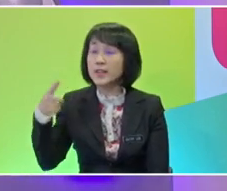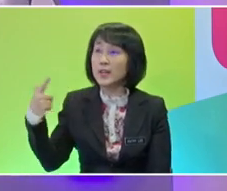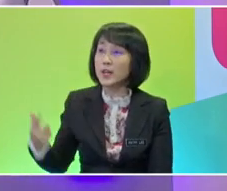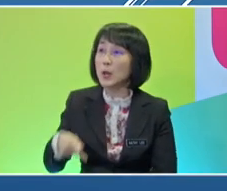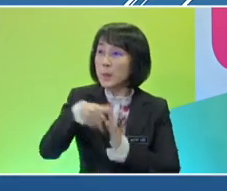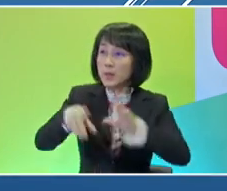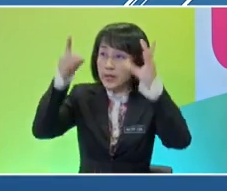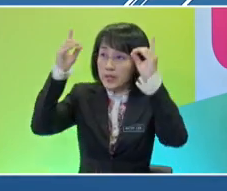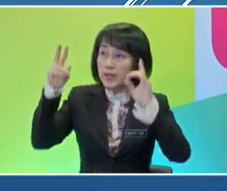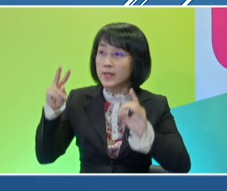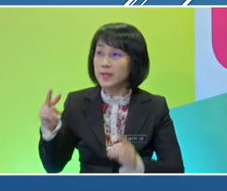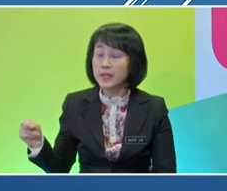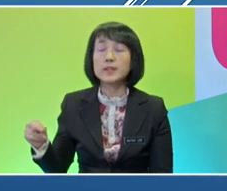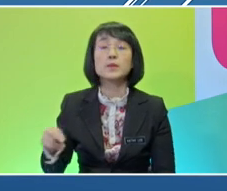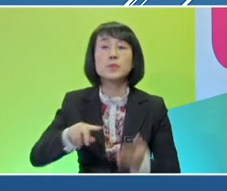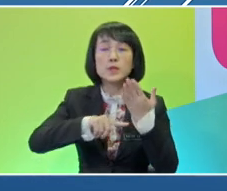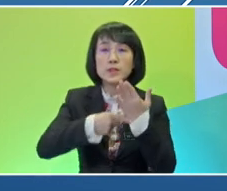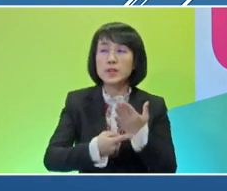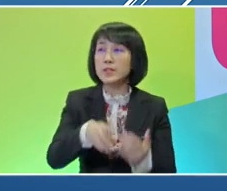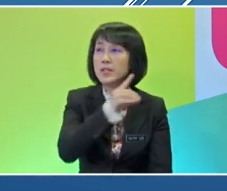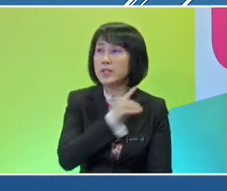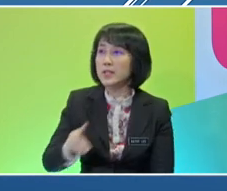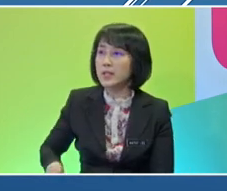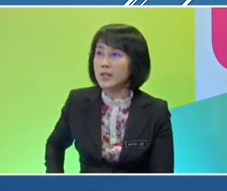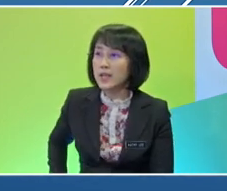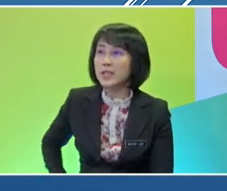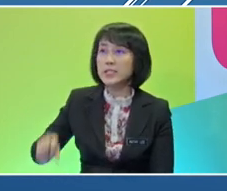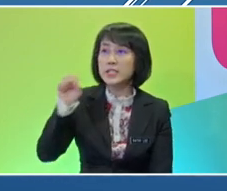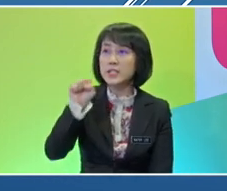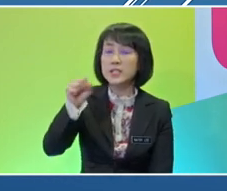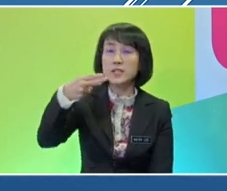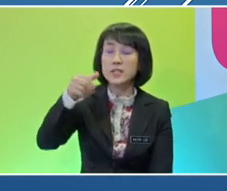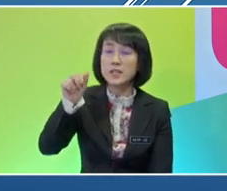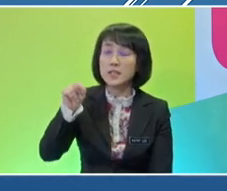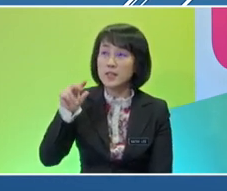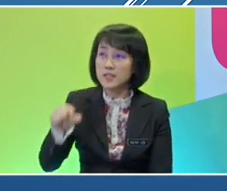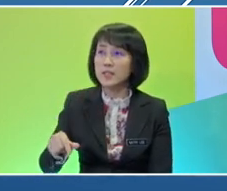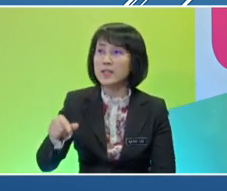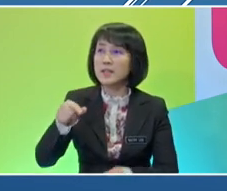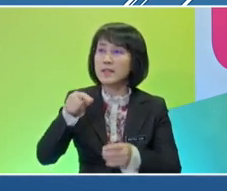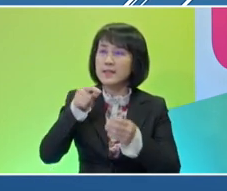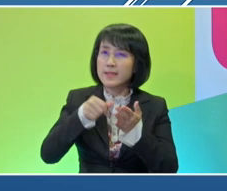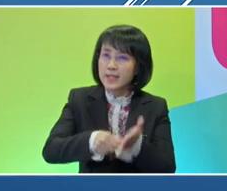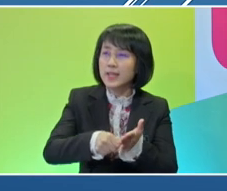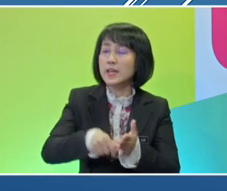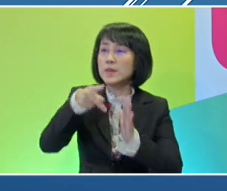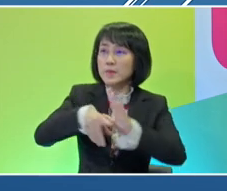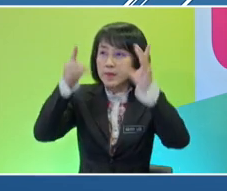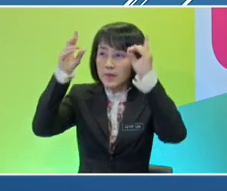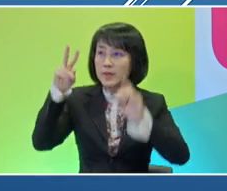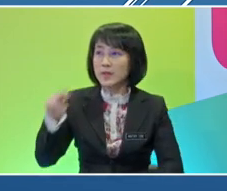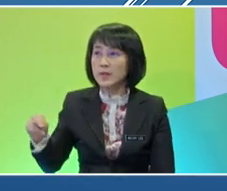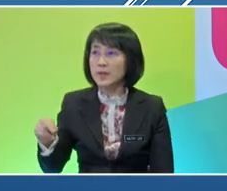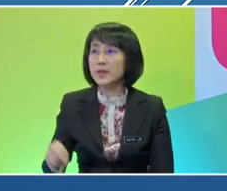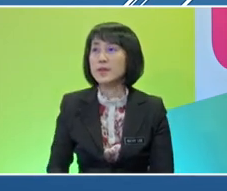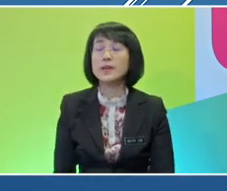bermula sejak daripada dinasti Syam dinasti Syang ya sangat menekankan kepada pendidikan bermula dengan apabila dia mempunyai